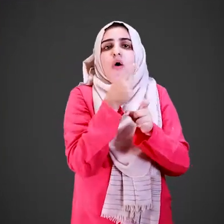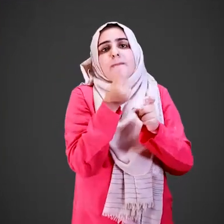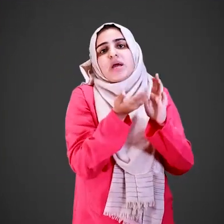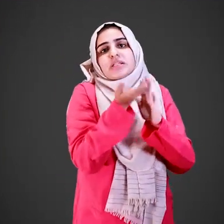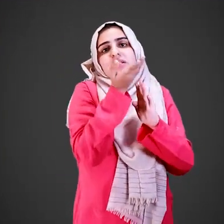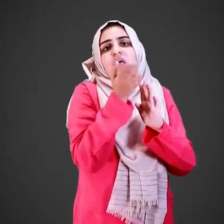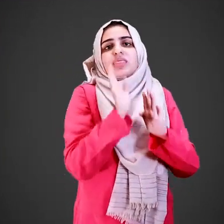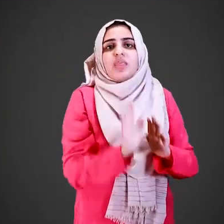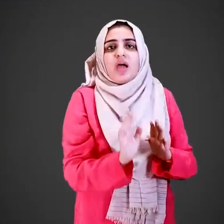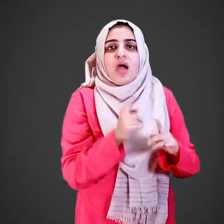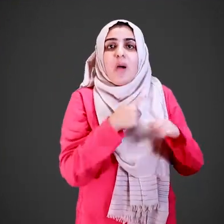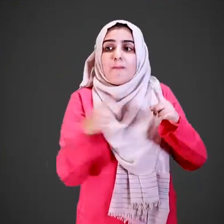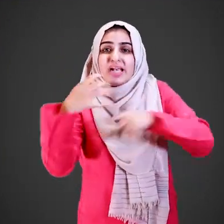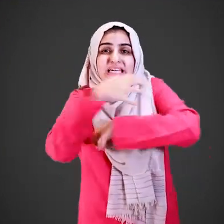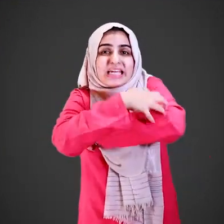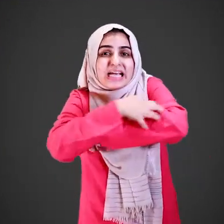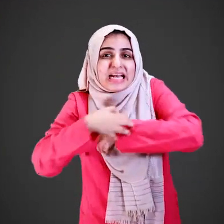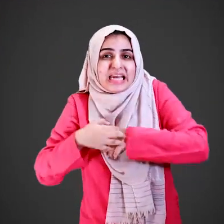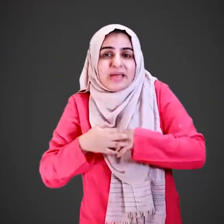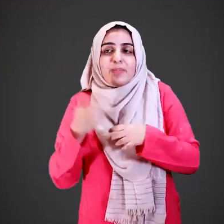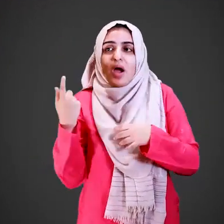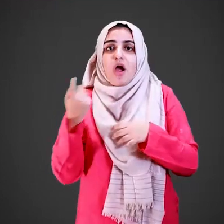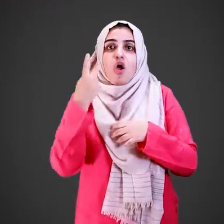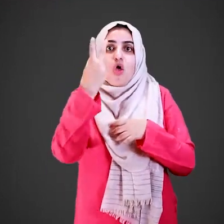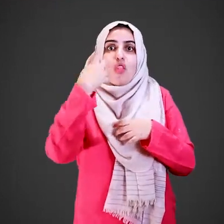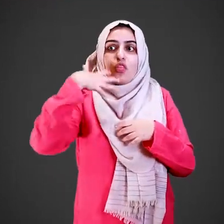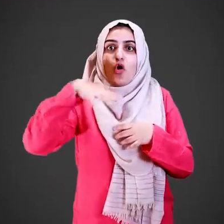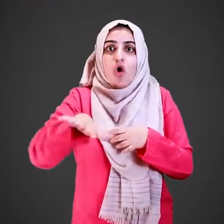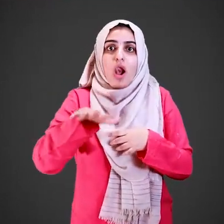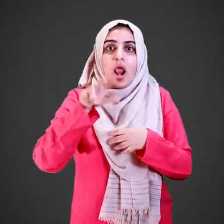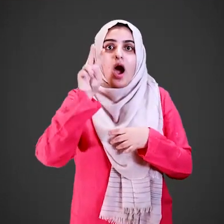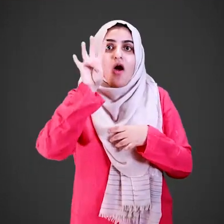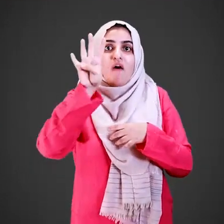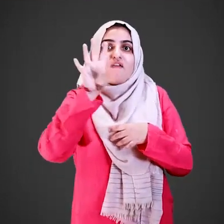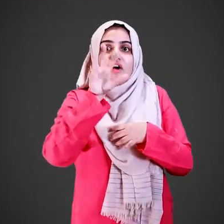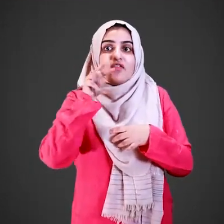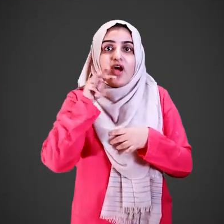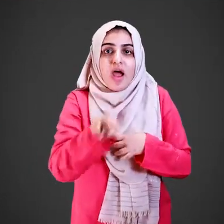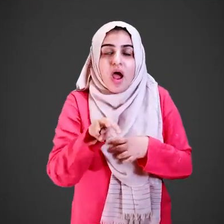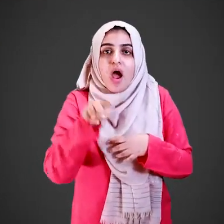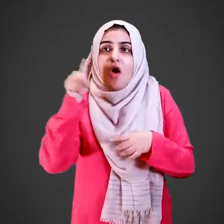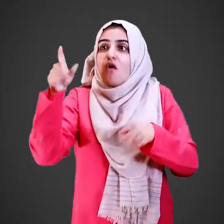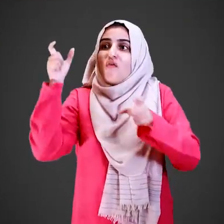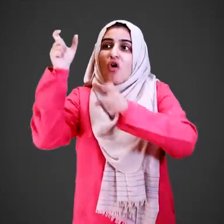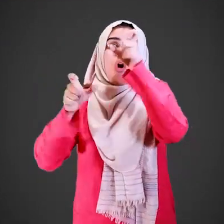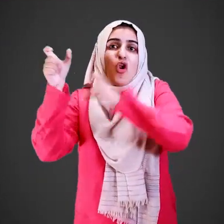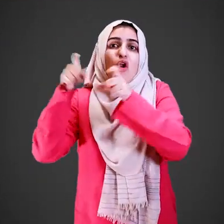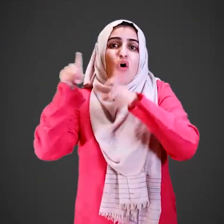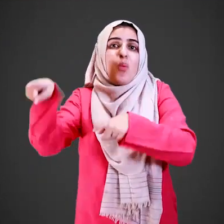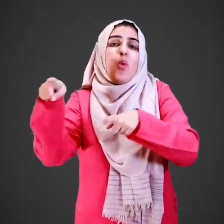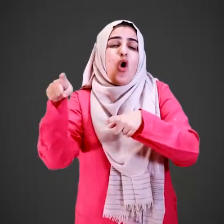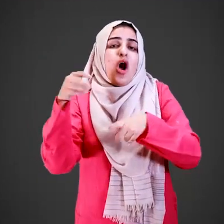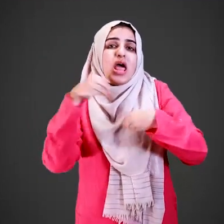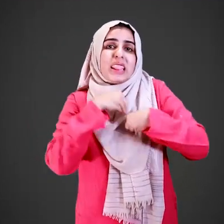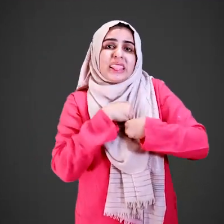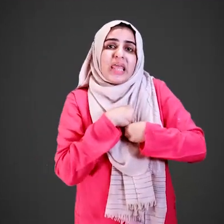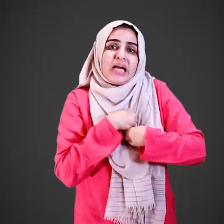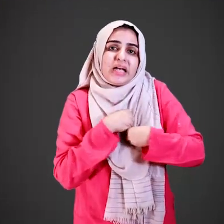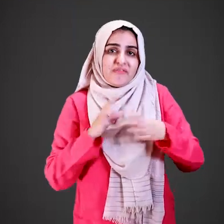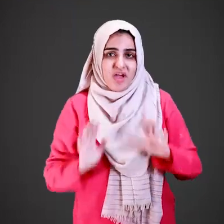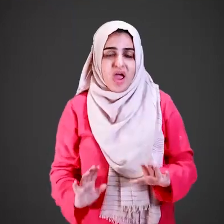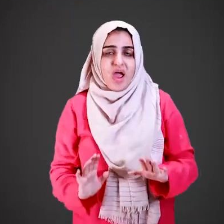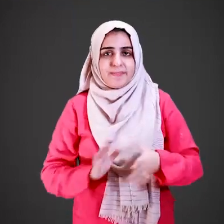सिर्फ लफ्ज़ी हेर फेर है। ये सिर्फ रजिस्टर आप बात कर सकते हैं, फ़ीकस की बात आप नहीं कर सकते।